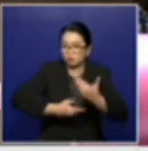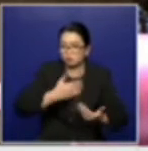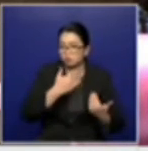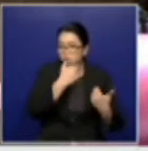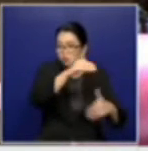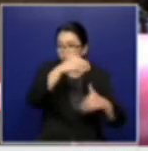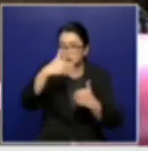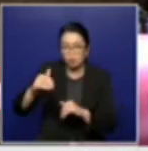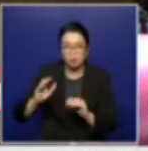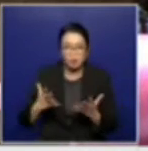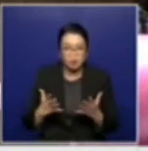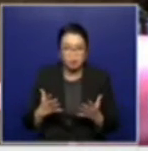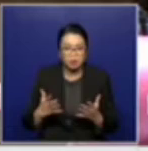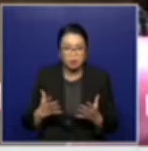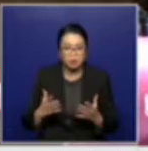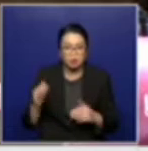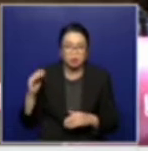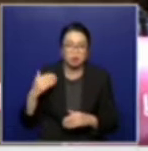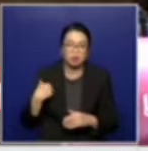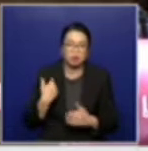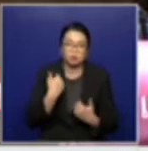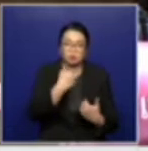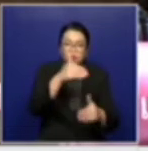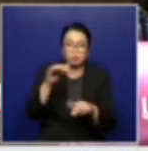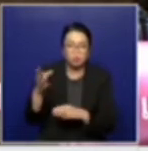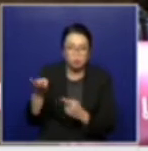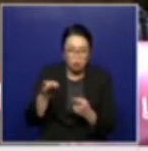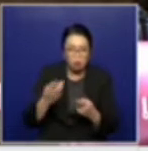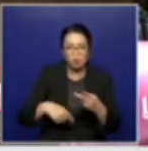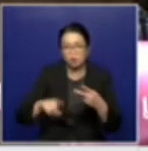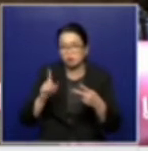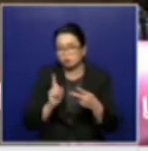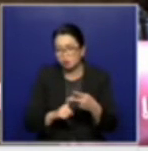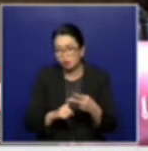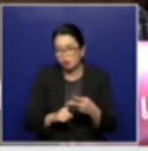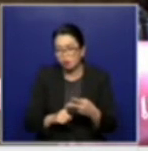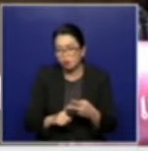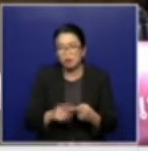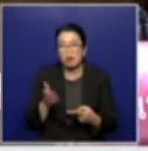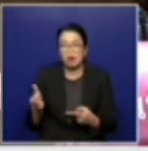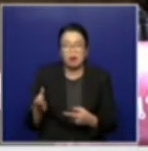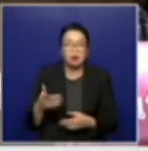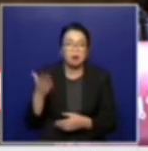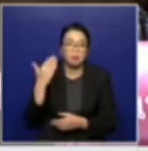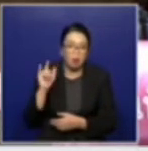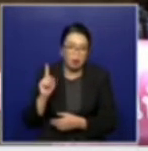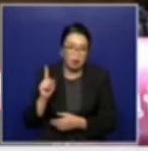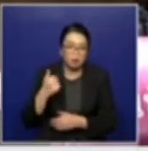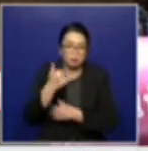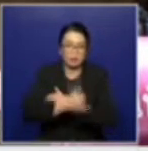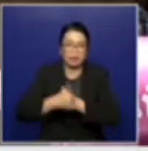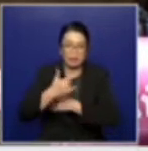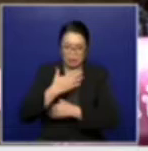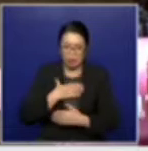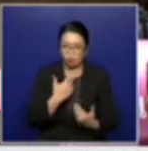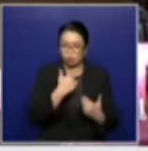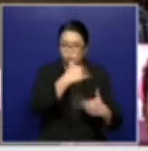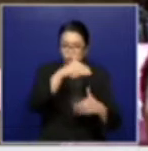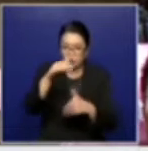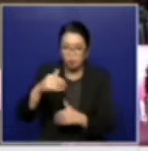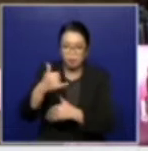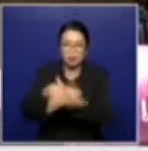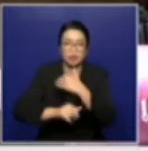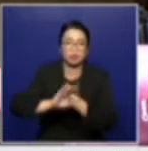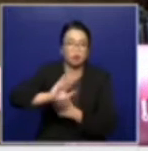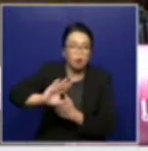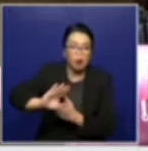ดตัวสูงขึ้นเนื่องจากว่าประเทศคู่ค้าของไทยนั้นก็ประสบปัญหาเศรษฐกิจหดตัวเช่นกันผลกระทบดังกล่า